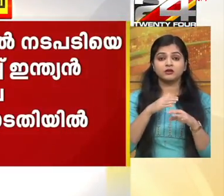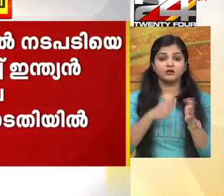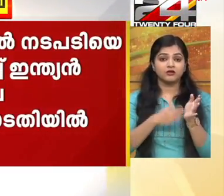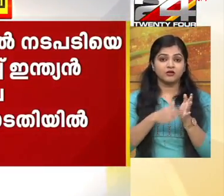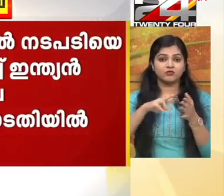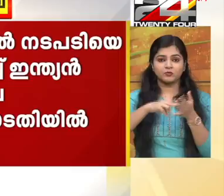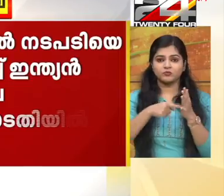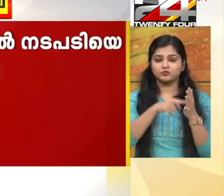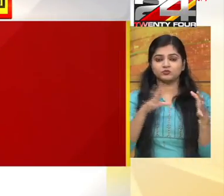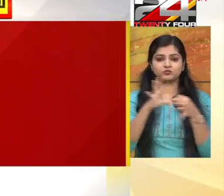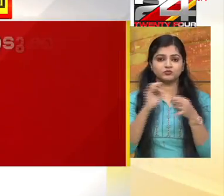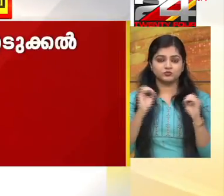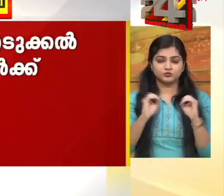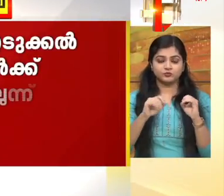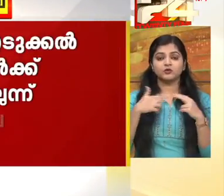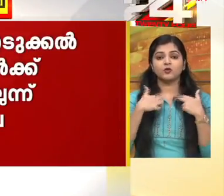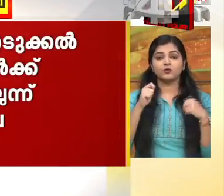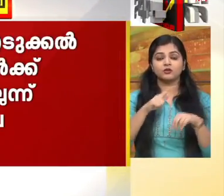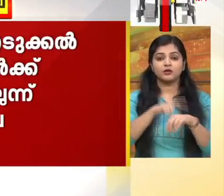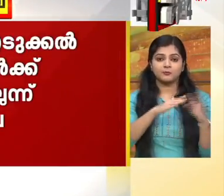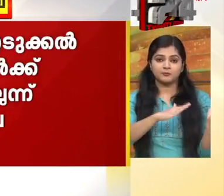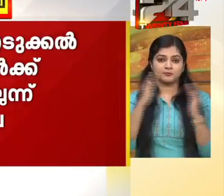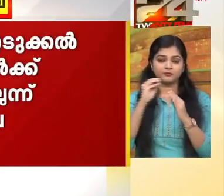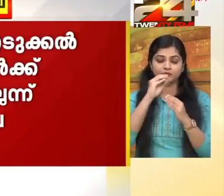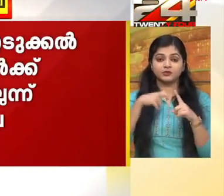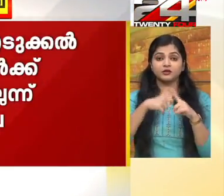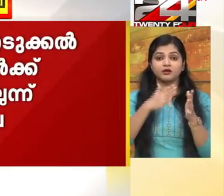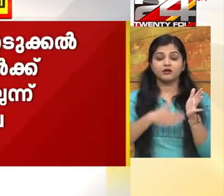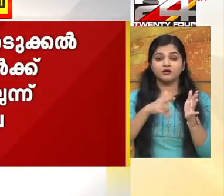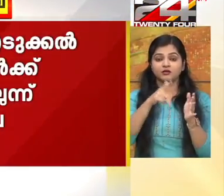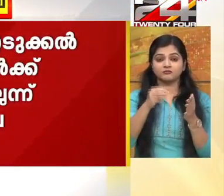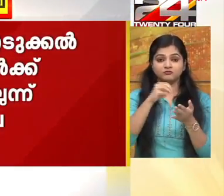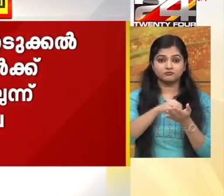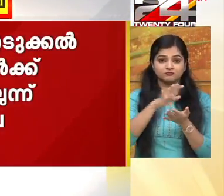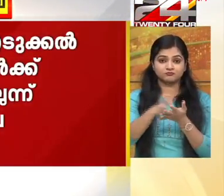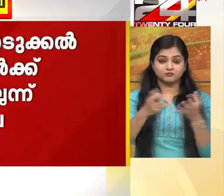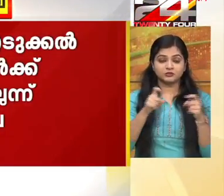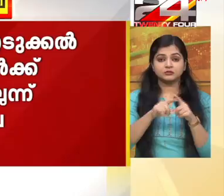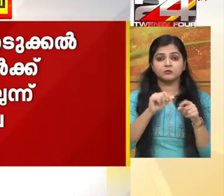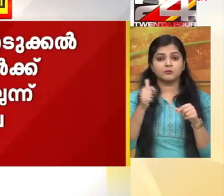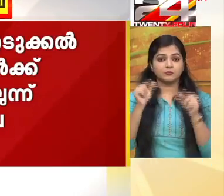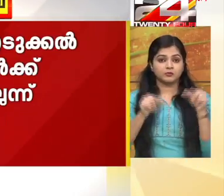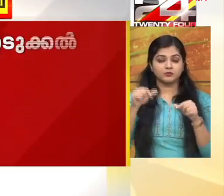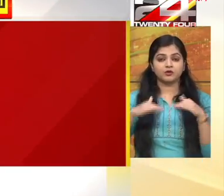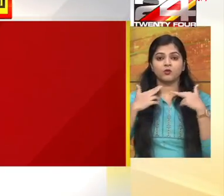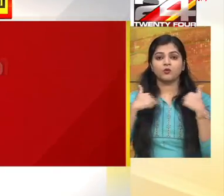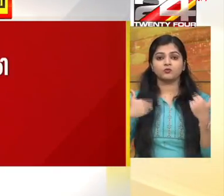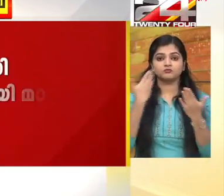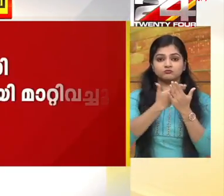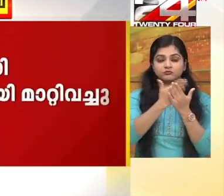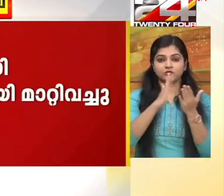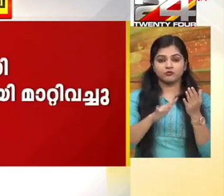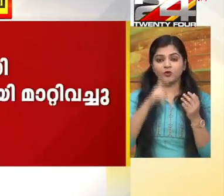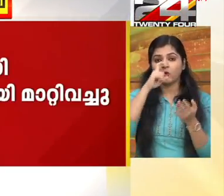അറിയിച്ചു. കേസ് വിധി പറയാനായി കോടതി മാറ്റിവെച്ചു. കേരയിൽ ഭൂമി ഏറ്റെടുക്കലിനെതിരെ വിവിധ വ്യക്തികൾ ഇതിനകം ഹൈക്കോടതിയെ സമീപിച്ചിട്ടുണ്ട്. കഴിഞ്ഞ ദിവസം